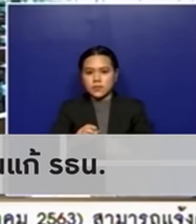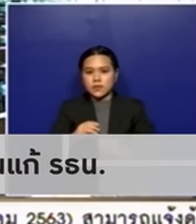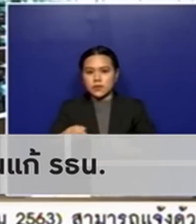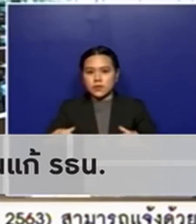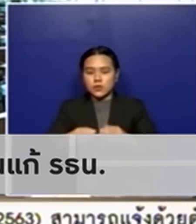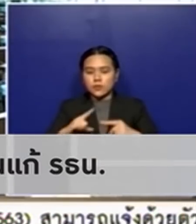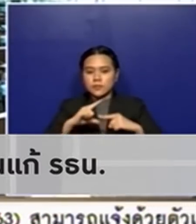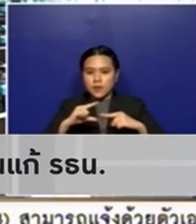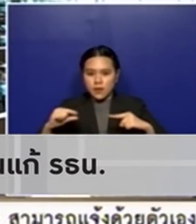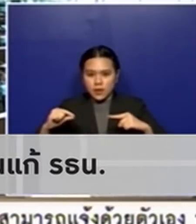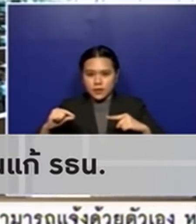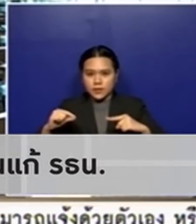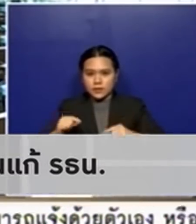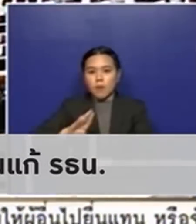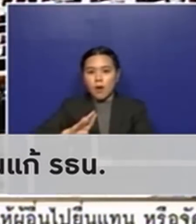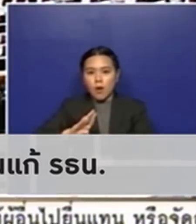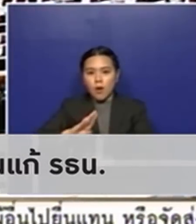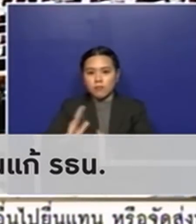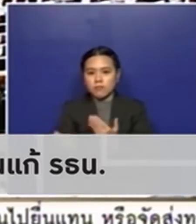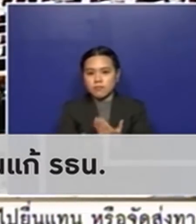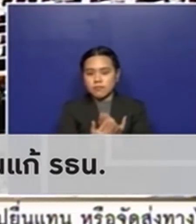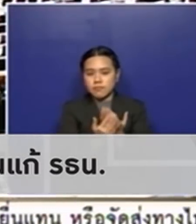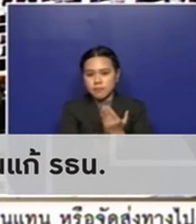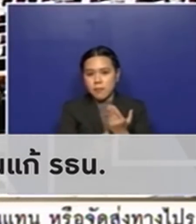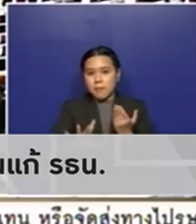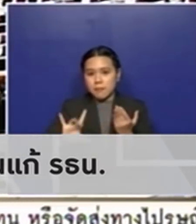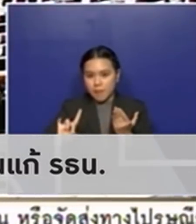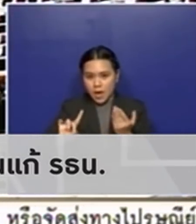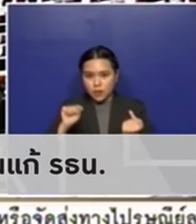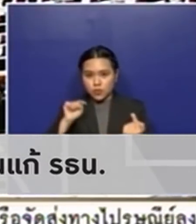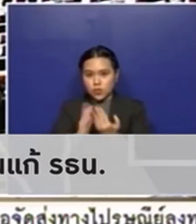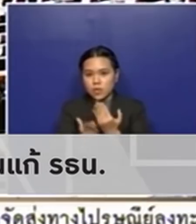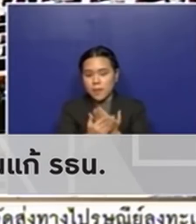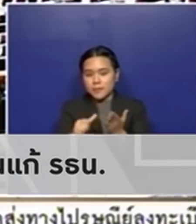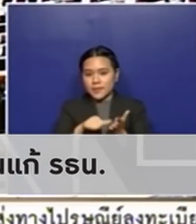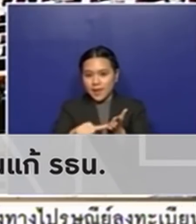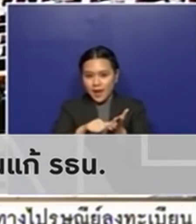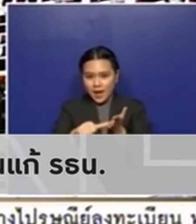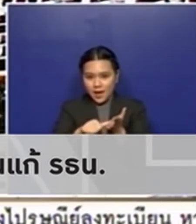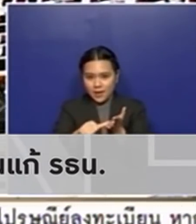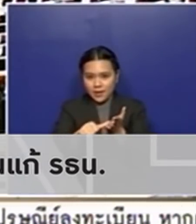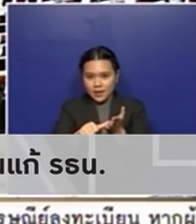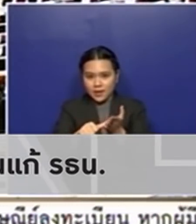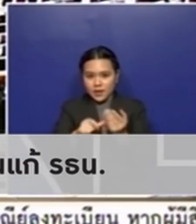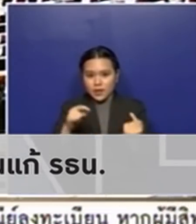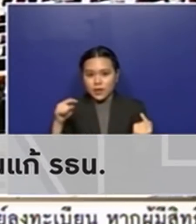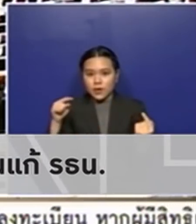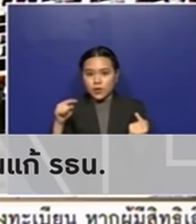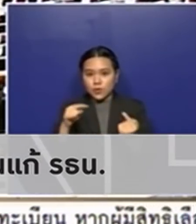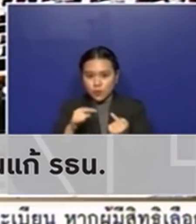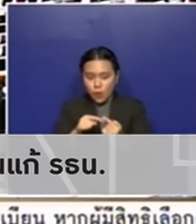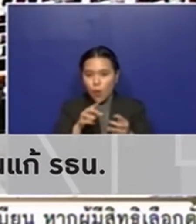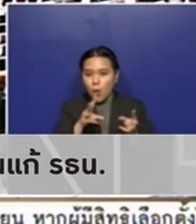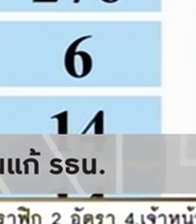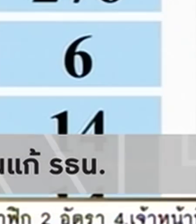ม อ๋อไปรวบรวมความเห็น รวบรวมความเห็น ไม่ได้เปิดถ้าอย่างนั้น กฎหมายเนี่ยกฎหมายก็กำหนดให้ นี่มันจะสิ้นปีอยู่แล้ว ร่างกฎหมายทุกฉบับต้องรับฟัง